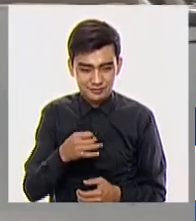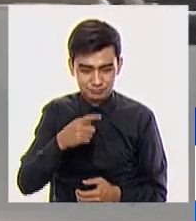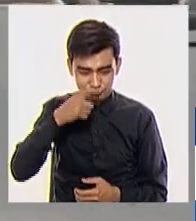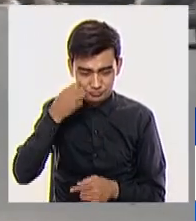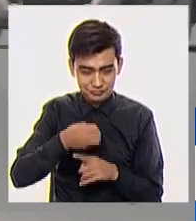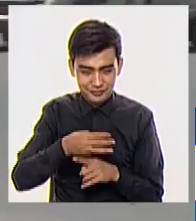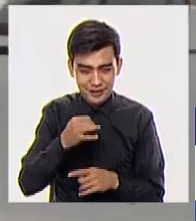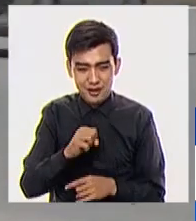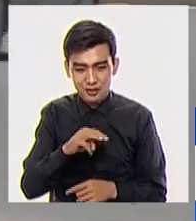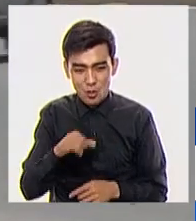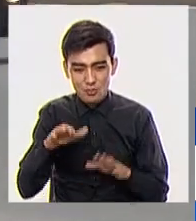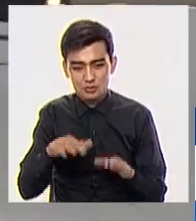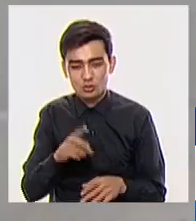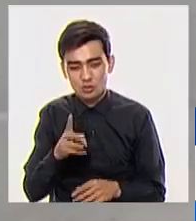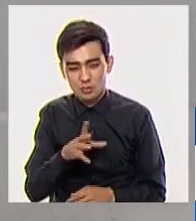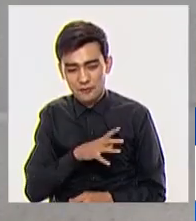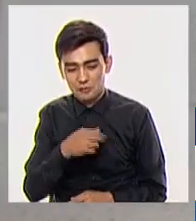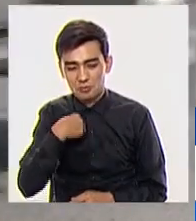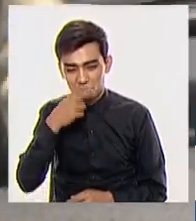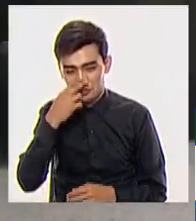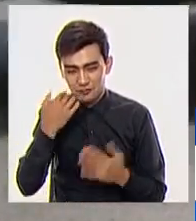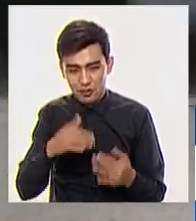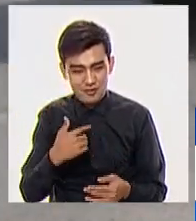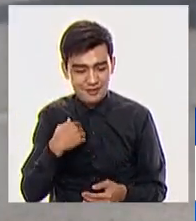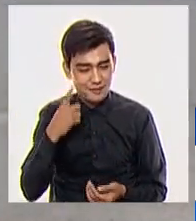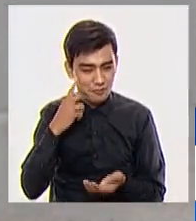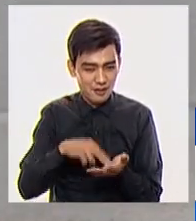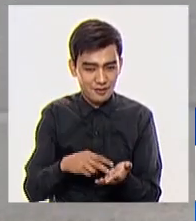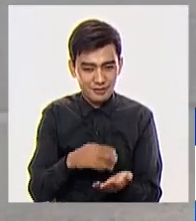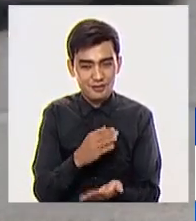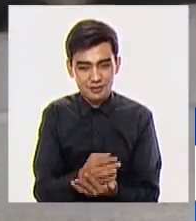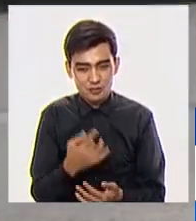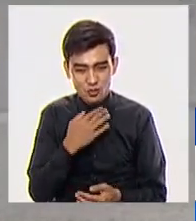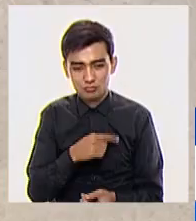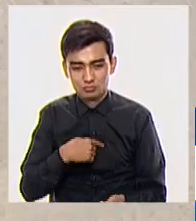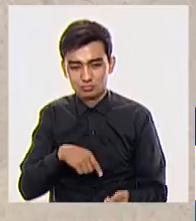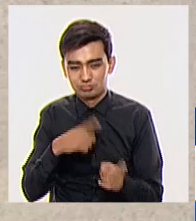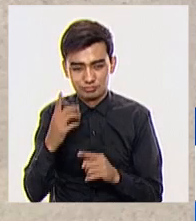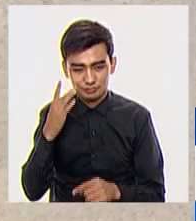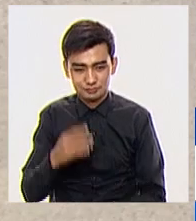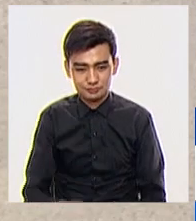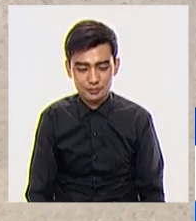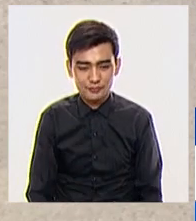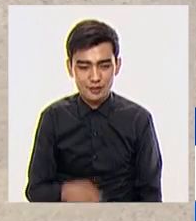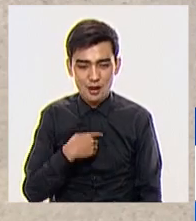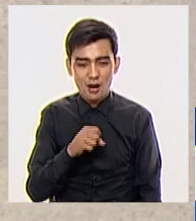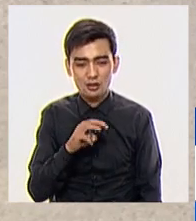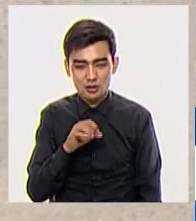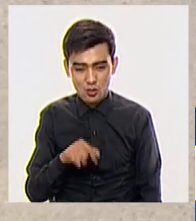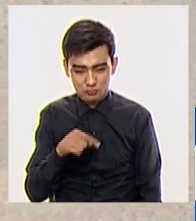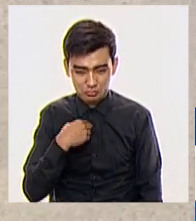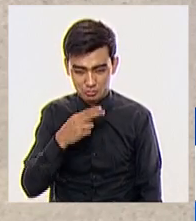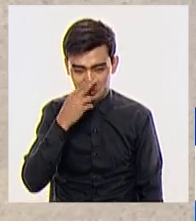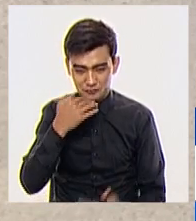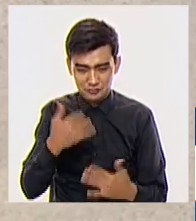ыстығына атыраулықтардың бірі үйрендік десе, бірі бір жола көшіп кетуді жоспарлап жүргендерін айтады. Атырауда жүргеннен кейін осы ыстықта өстік,